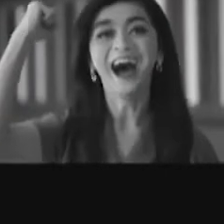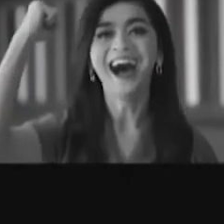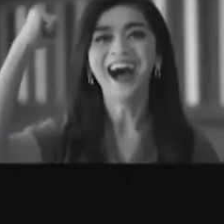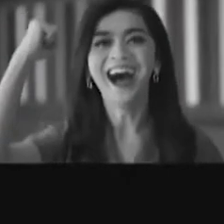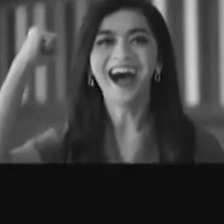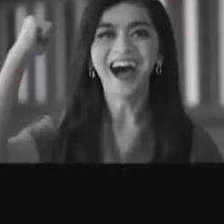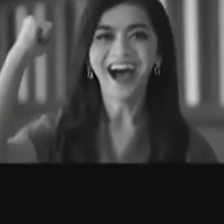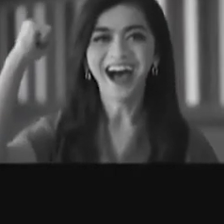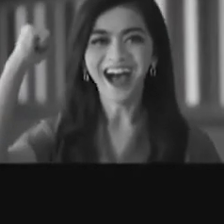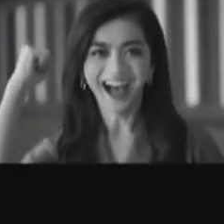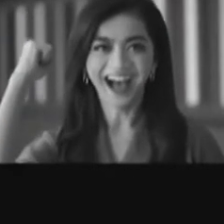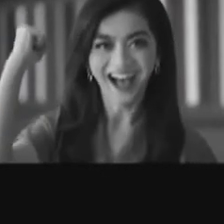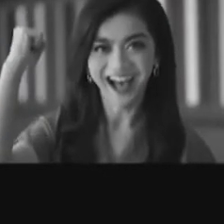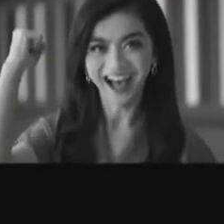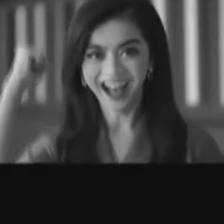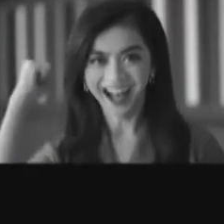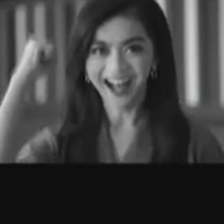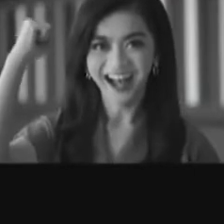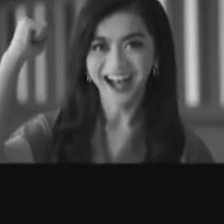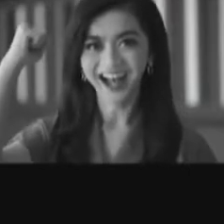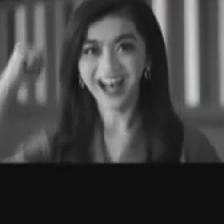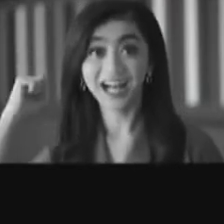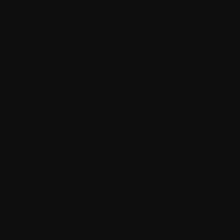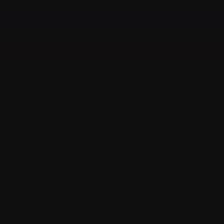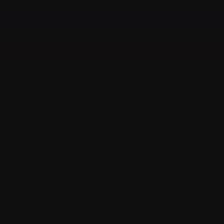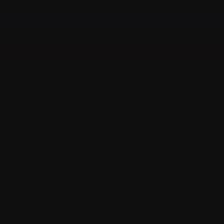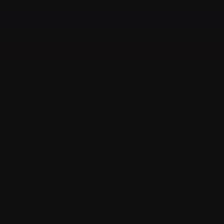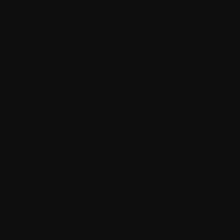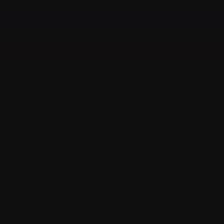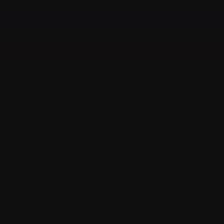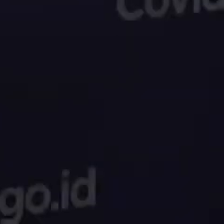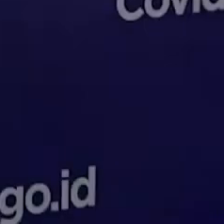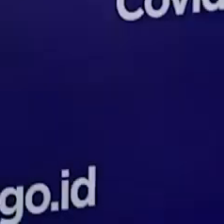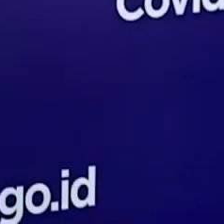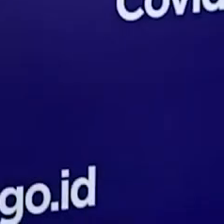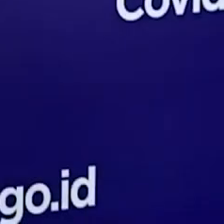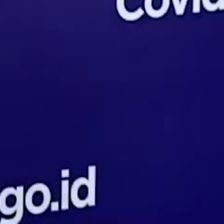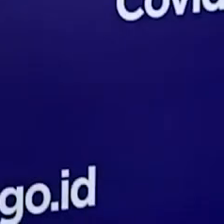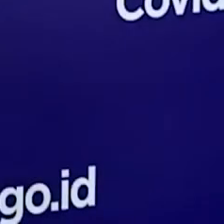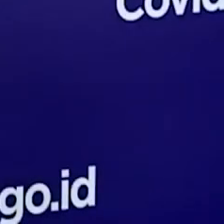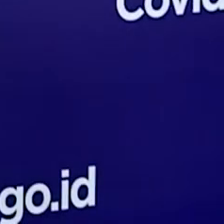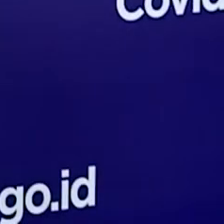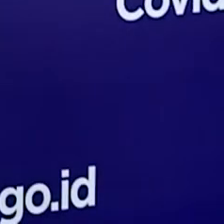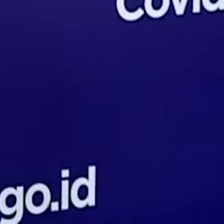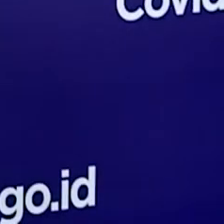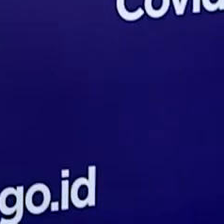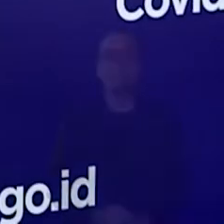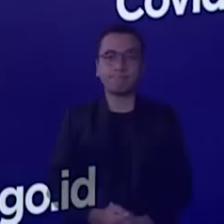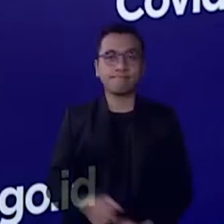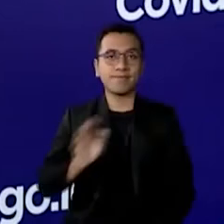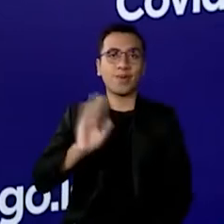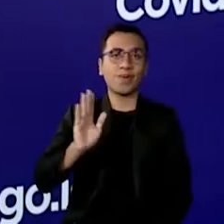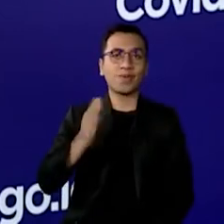Wowo hai hai Halo Halo pemirsa